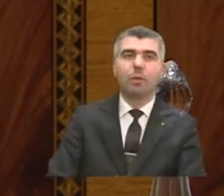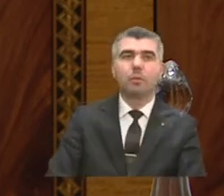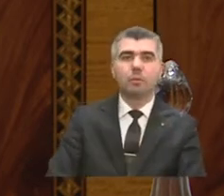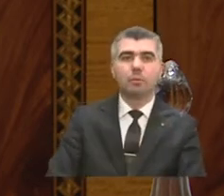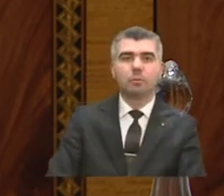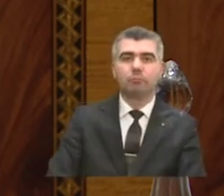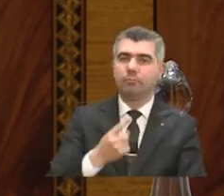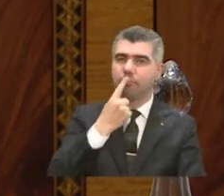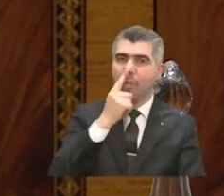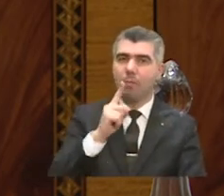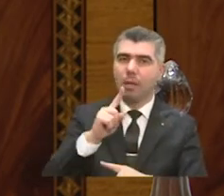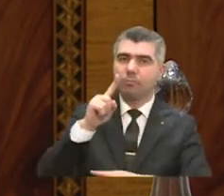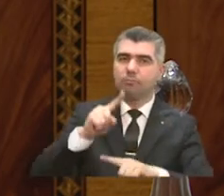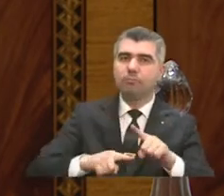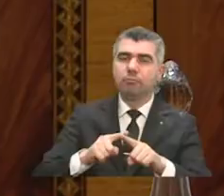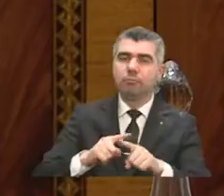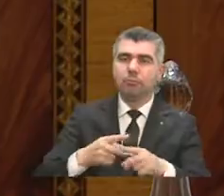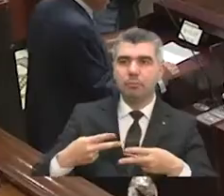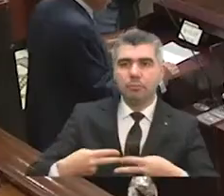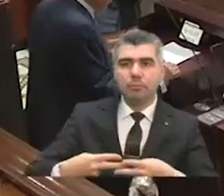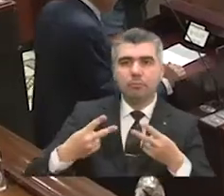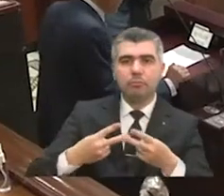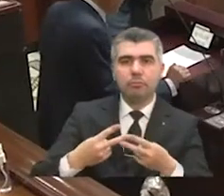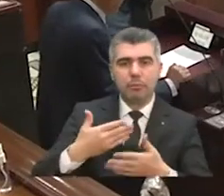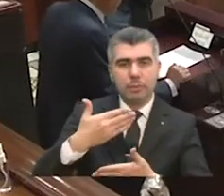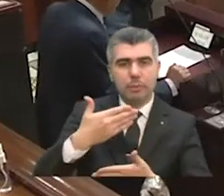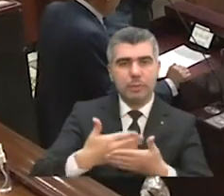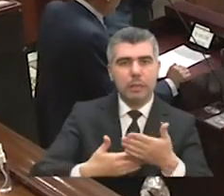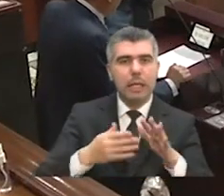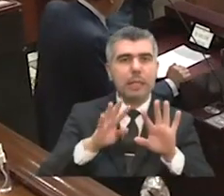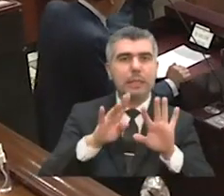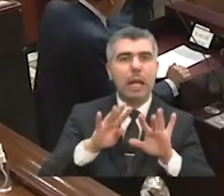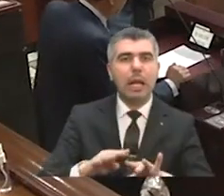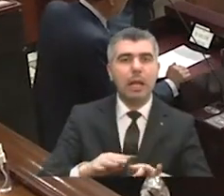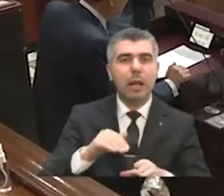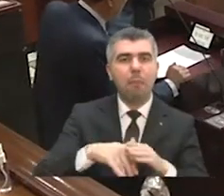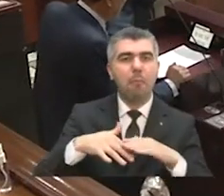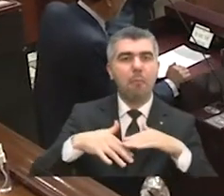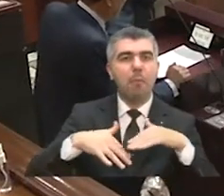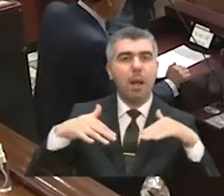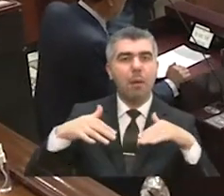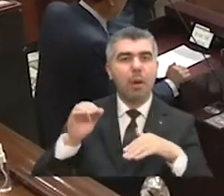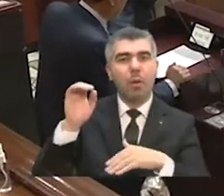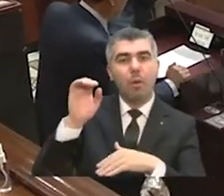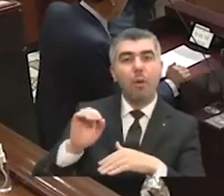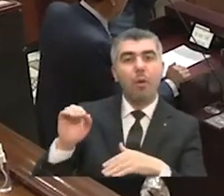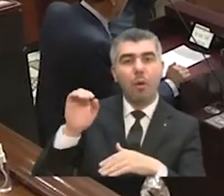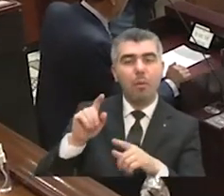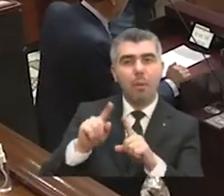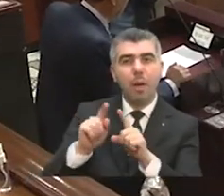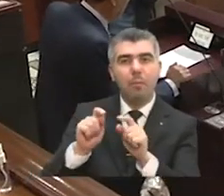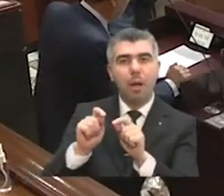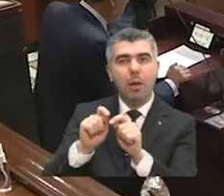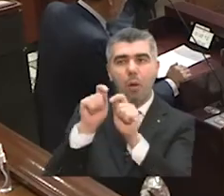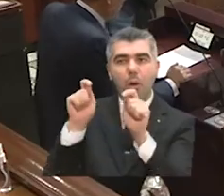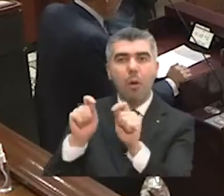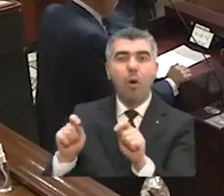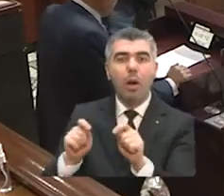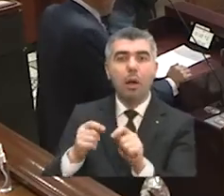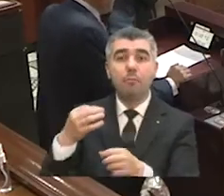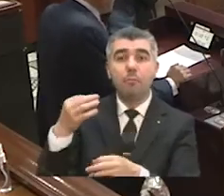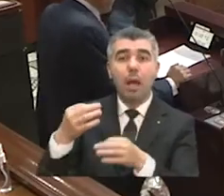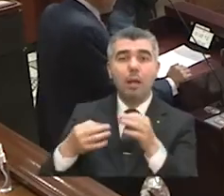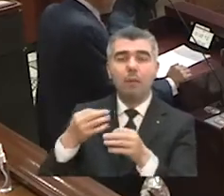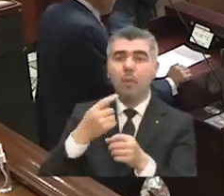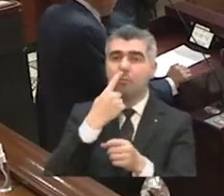je voudrais tout d'abord évidemment dénoncer le contenu de la dernière